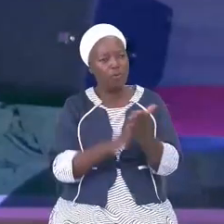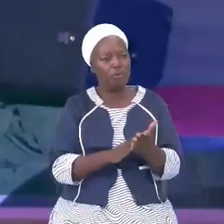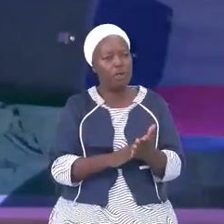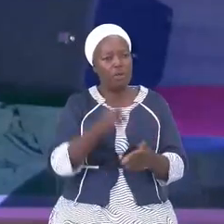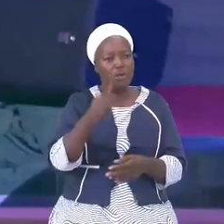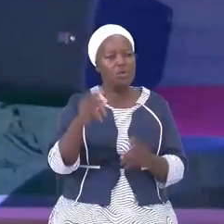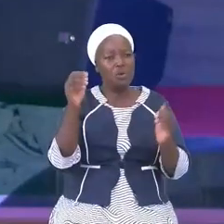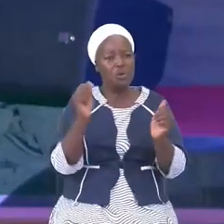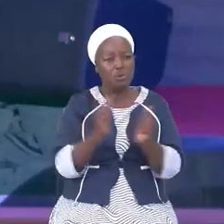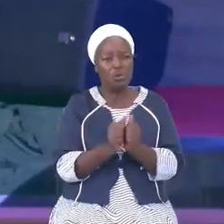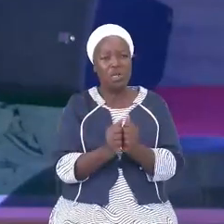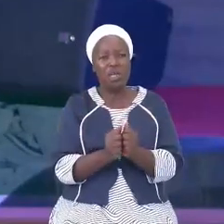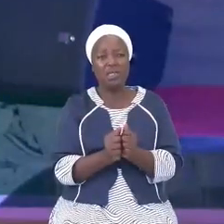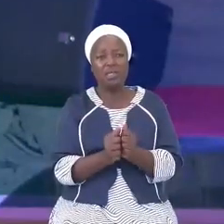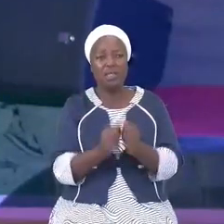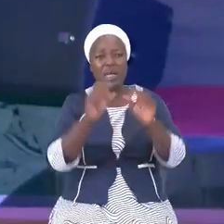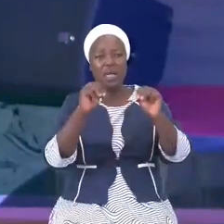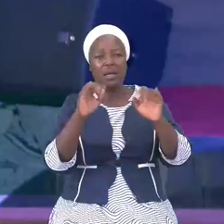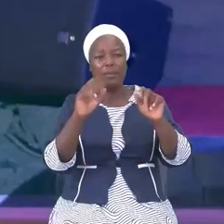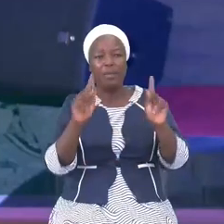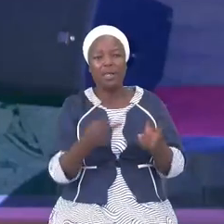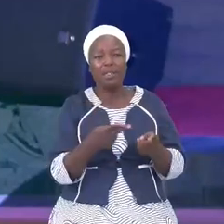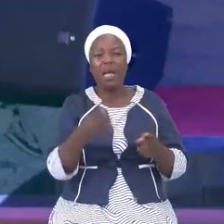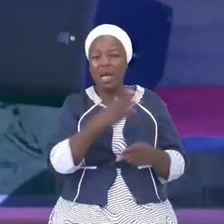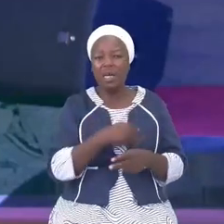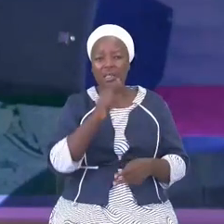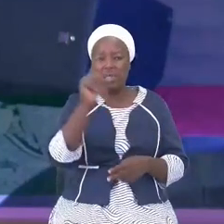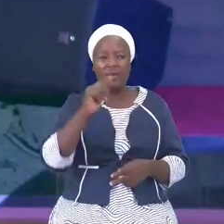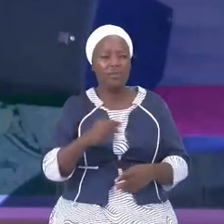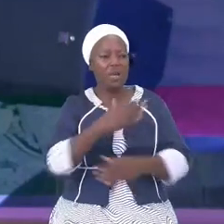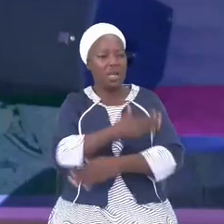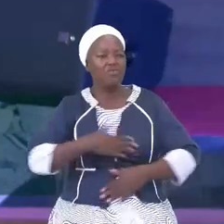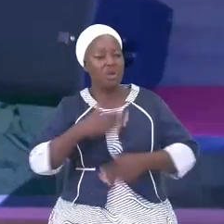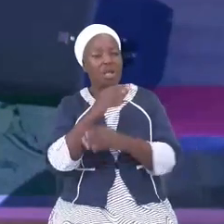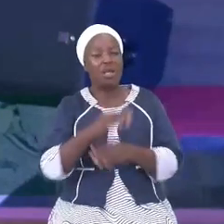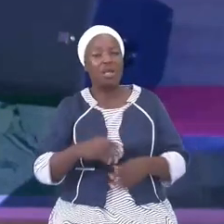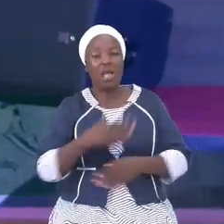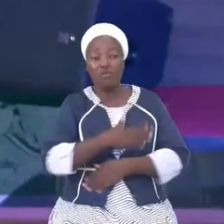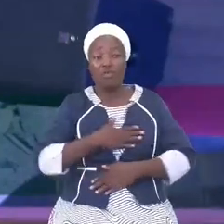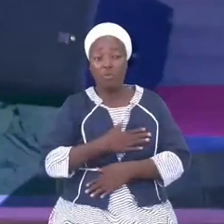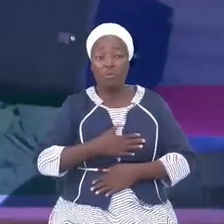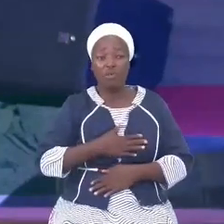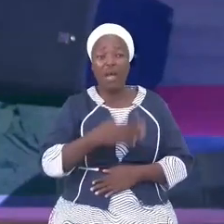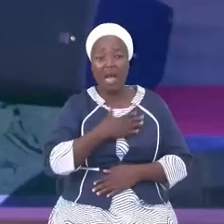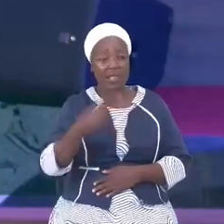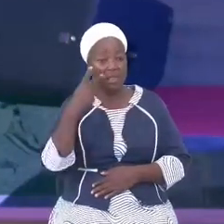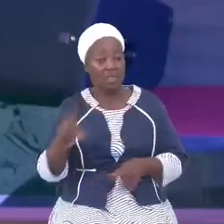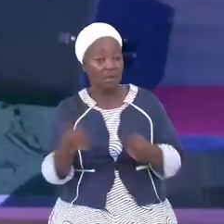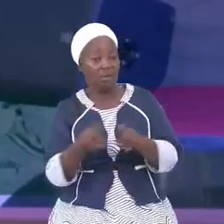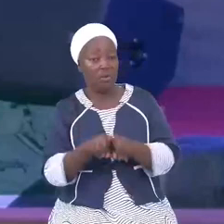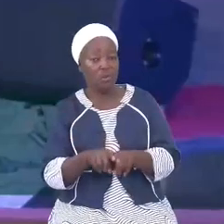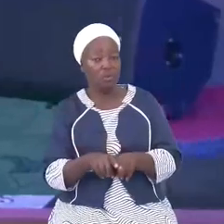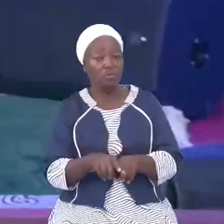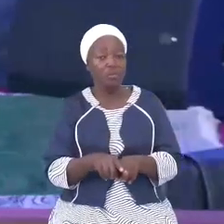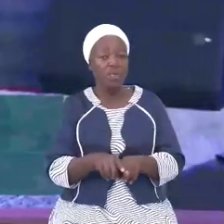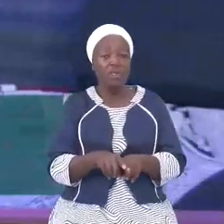Alors, jouis du plaisir et contemple. Ecclésiaste 2, verset 1. J'ai dans mon cœur, allons, je t'éprouvé par la joie.